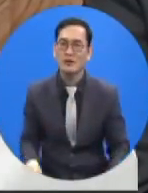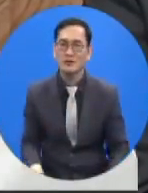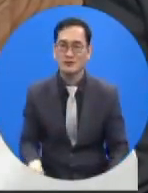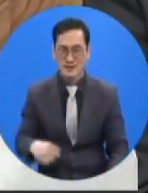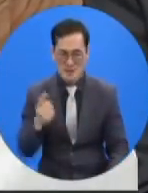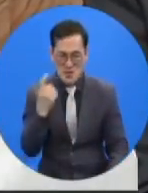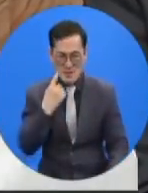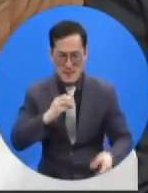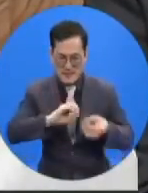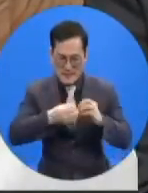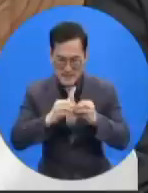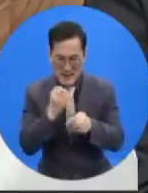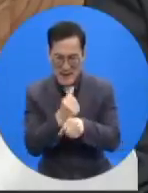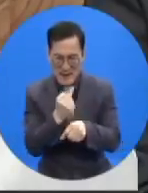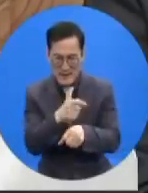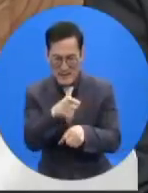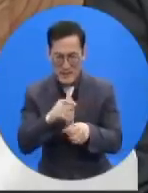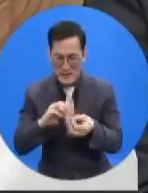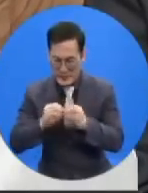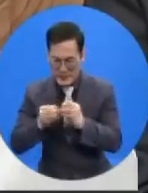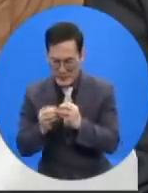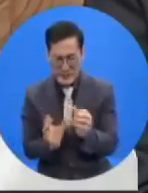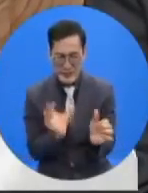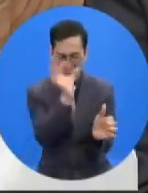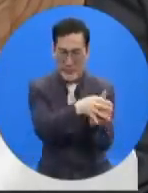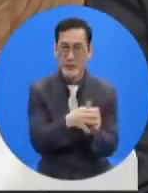변조를 이야기하는데 이게 본말이 주도가 된 거예요.